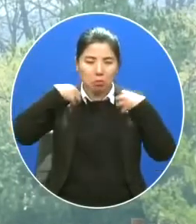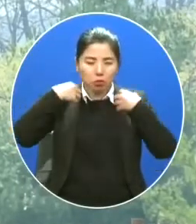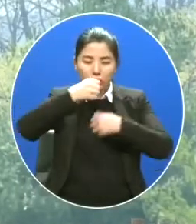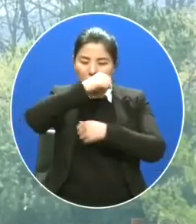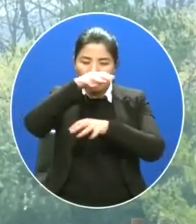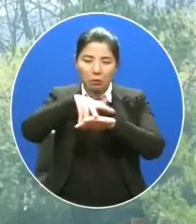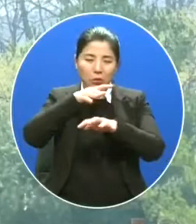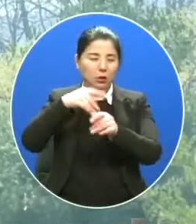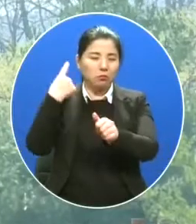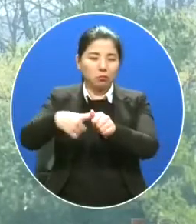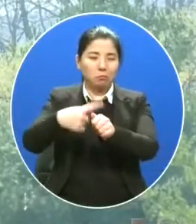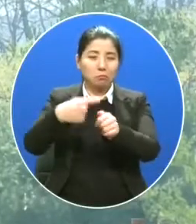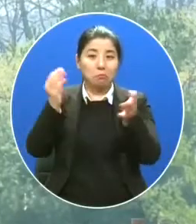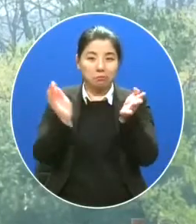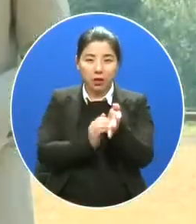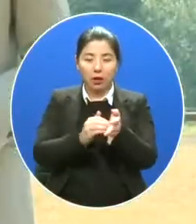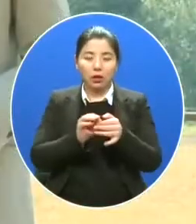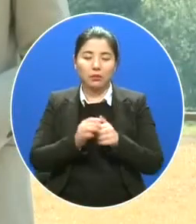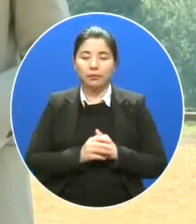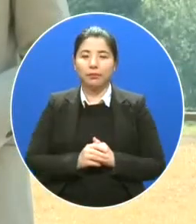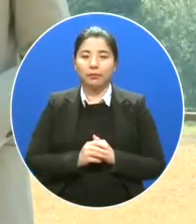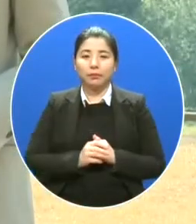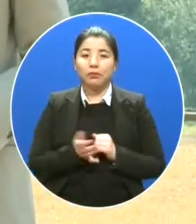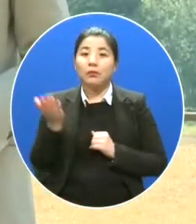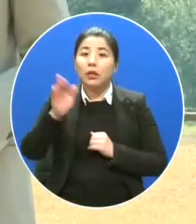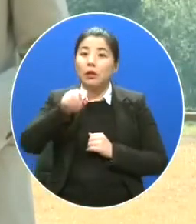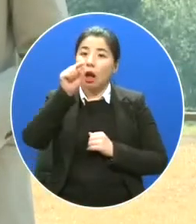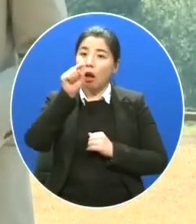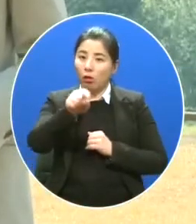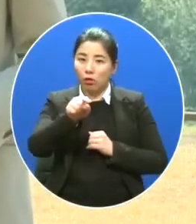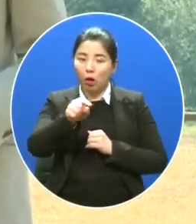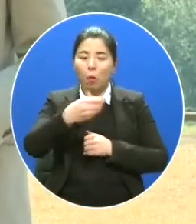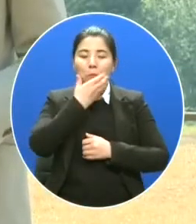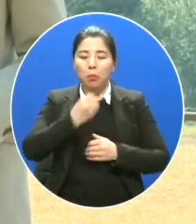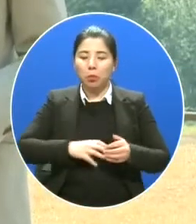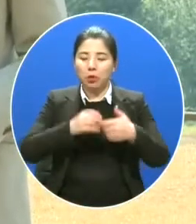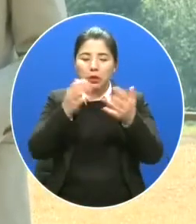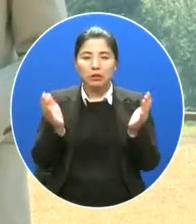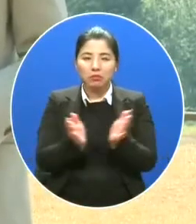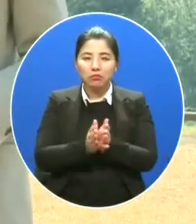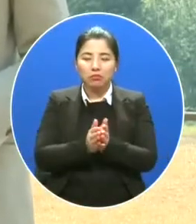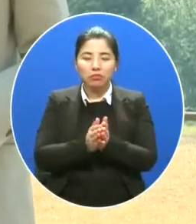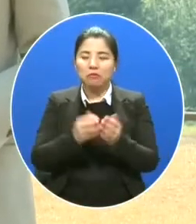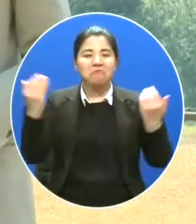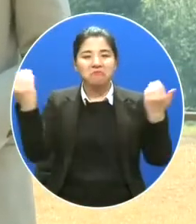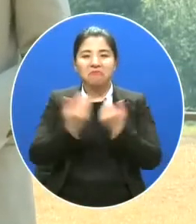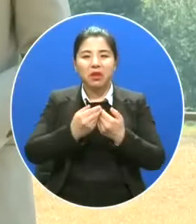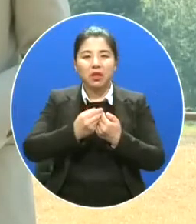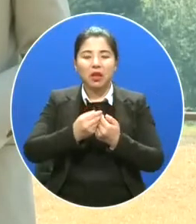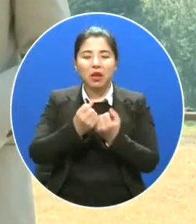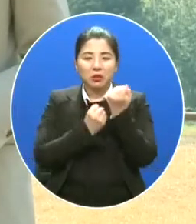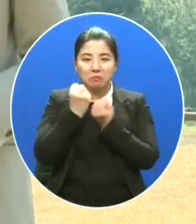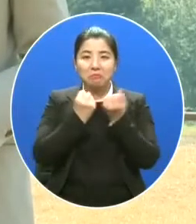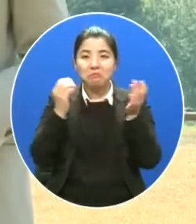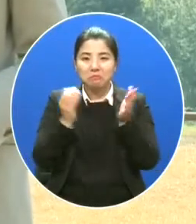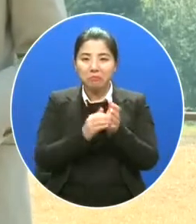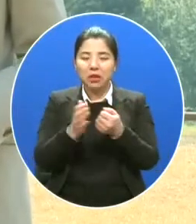예산 편성을 비판했습니다. 하지만 이는 보건복지부의 반박으로 오보였음이